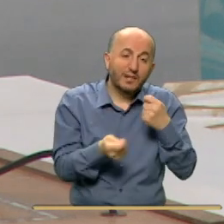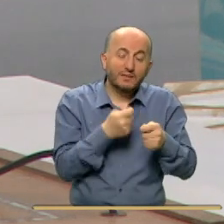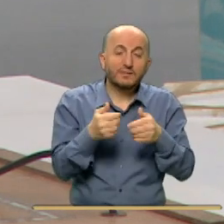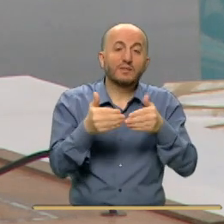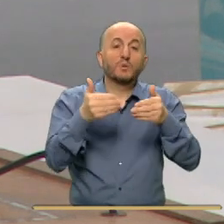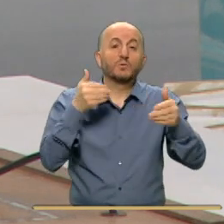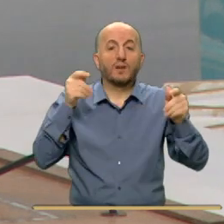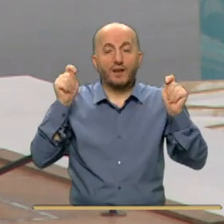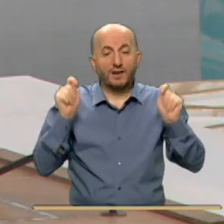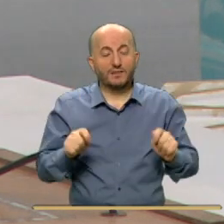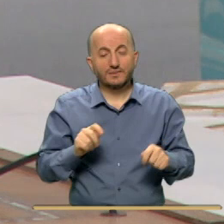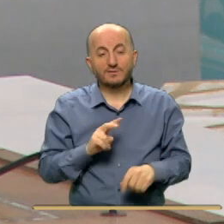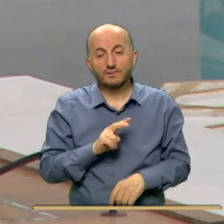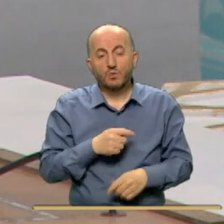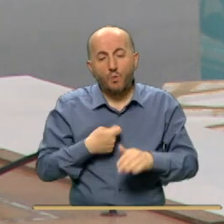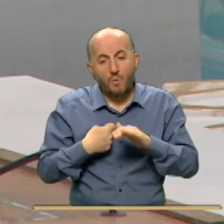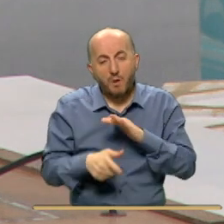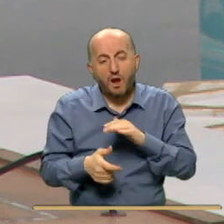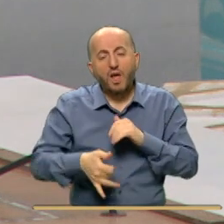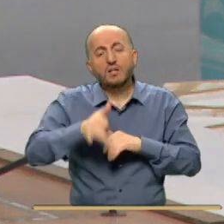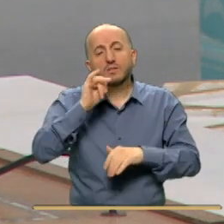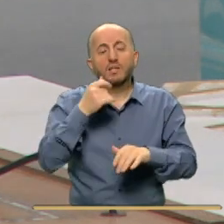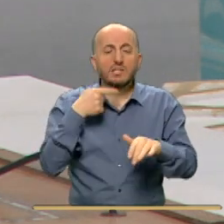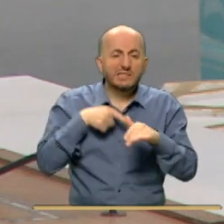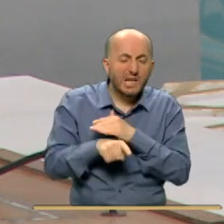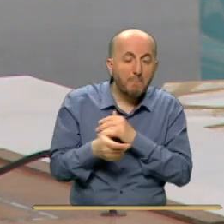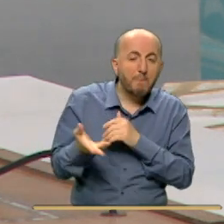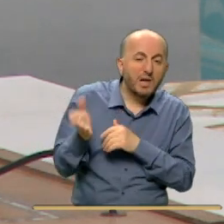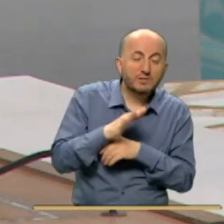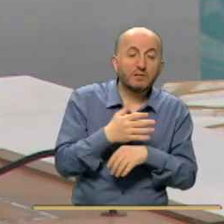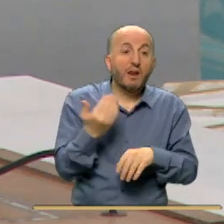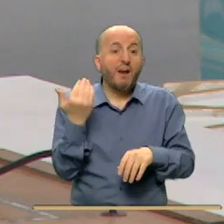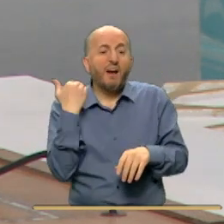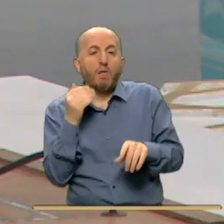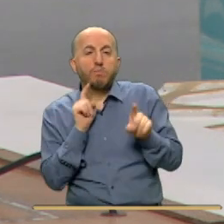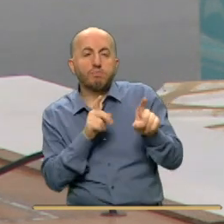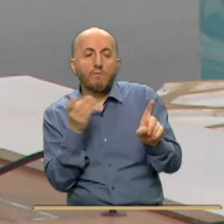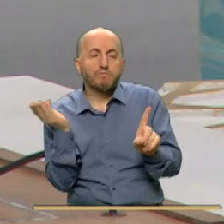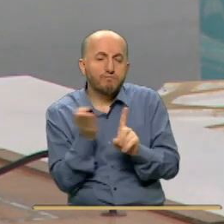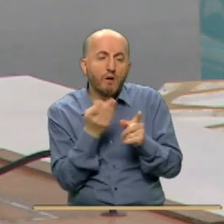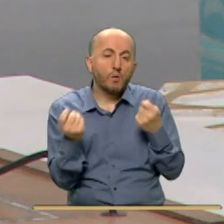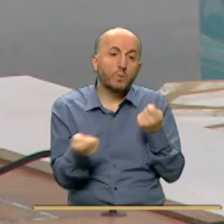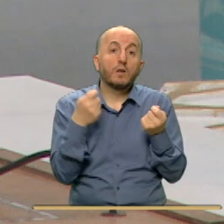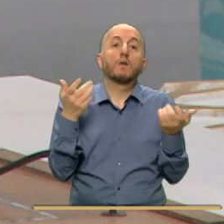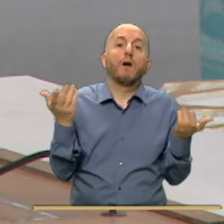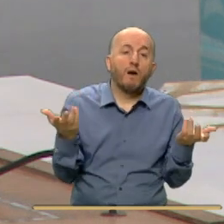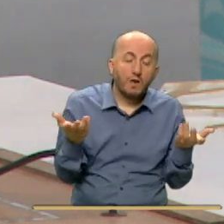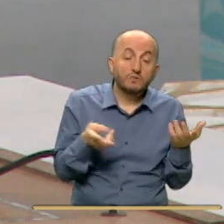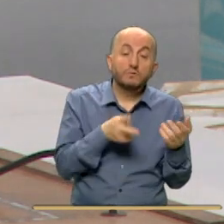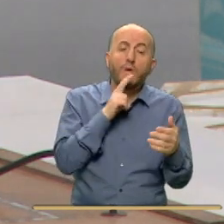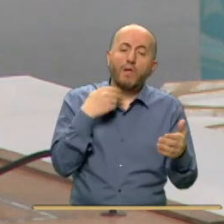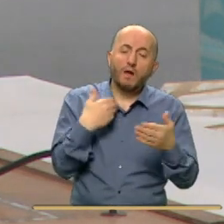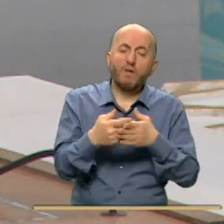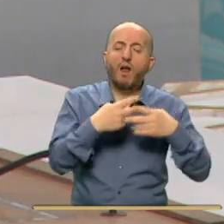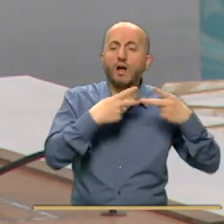eylesin. Kumarla, içkiyle, zinayla, başka işlerle, başkalarının aleyhine hile ve tuzak kurmayla uğraşıyorsa, sonuna kadar